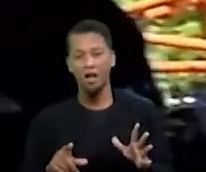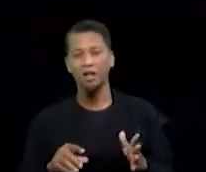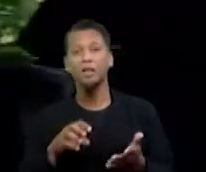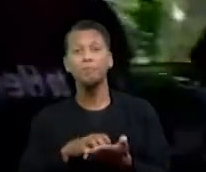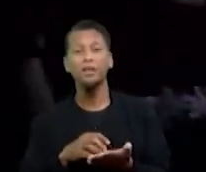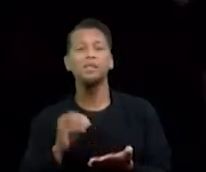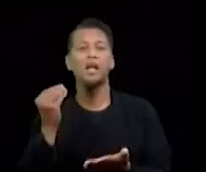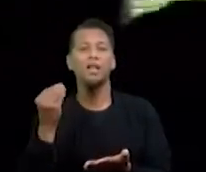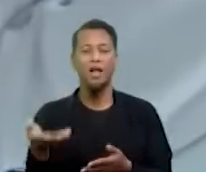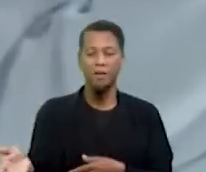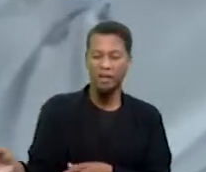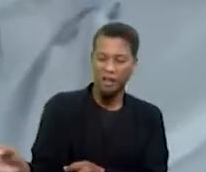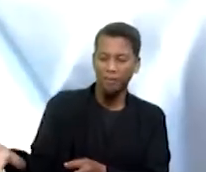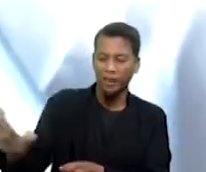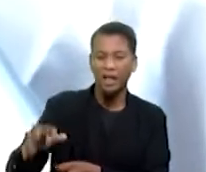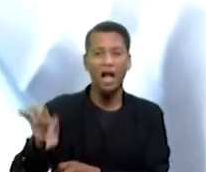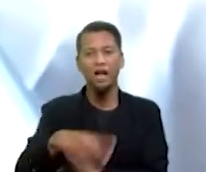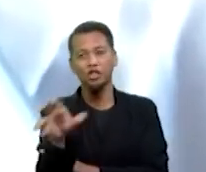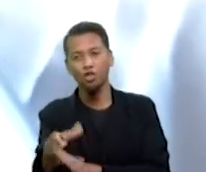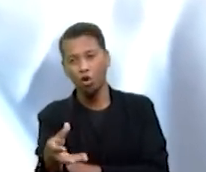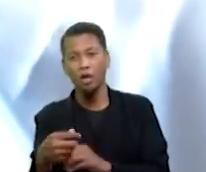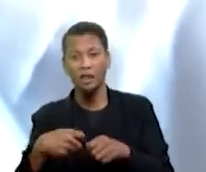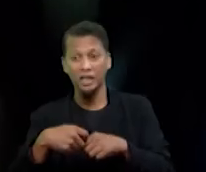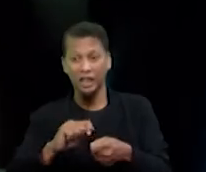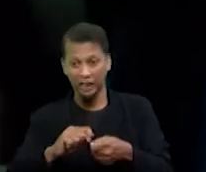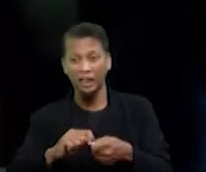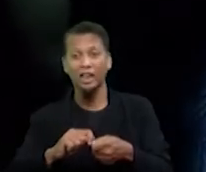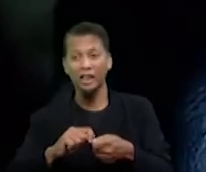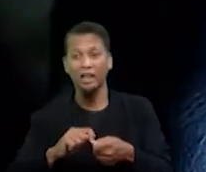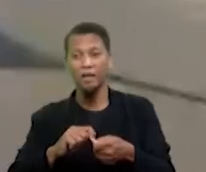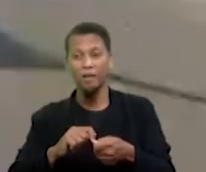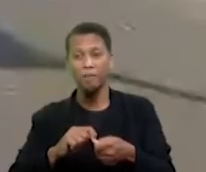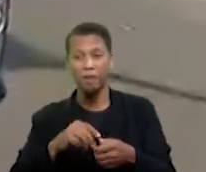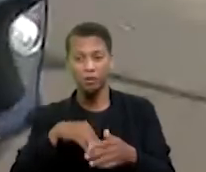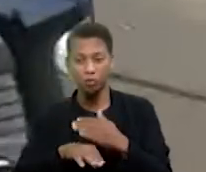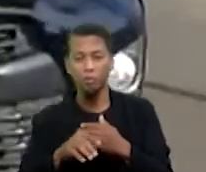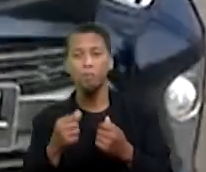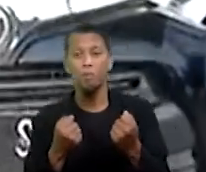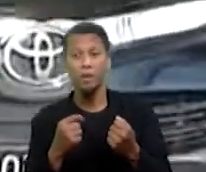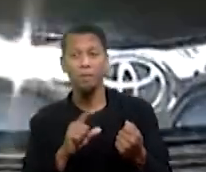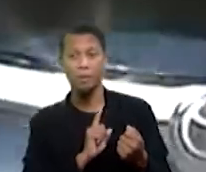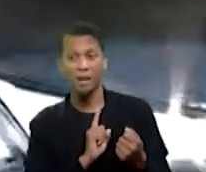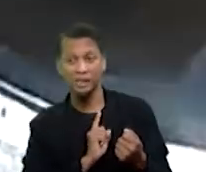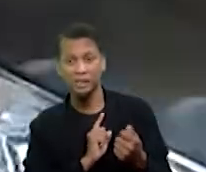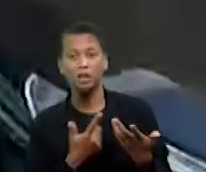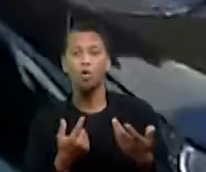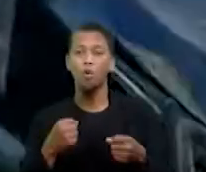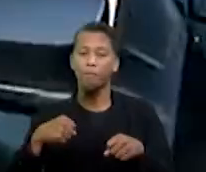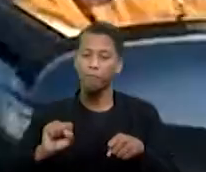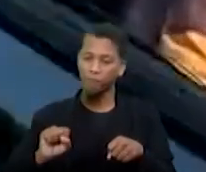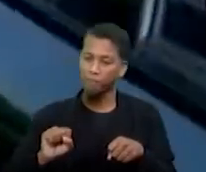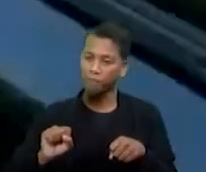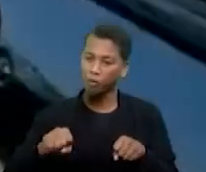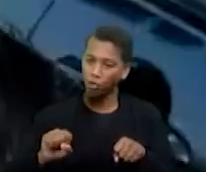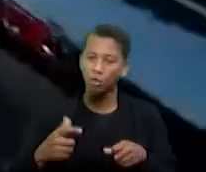melalui gerbang barat merupakan penonton dengan tiket festival yang datang menggunakan kendaraan pribadi ataupun kendaraan umum. Pengunjung diarahkan